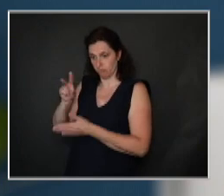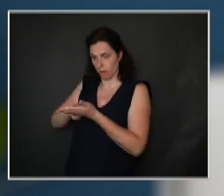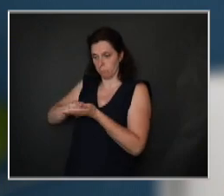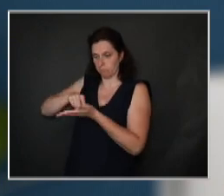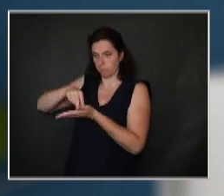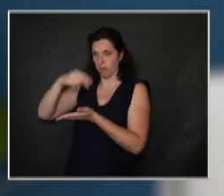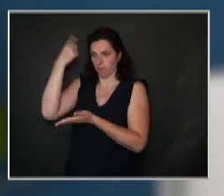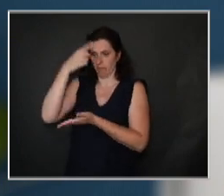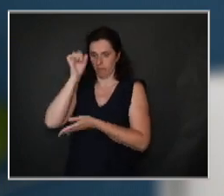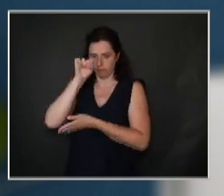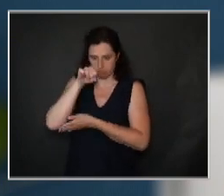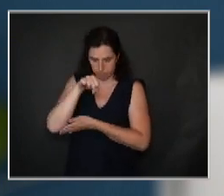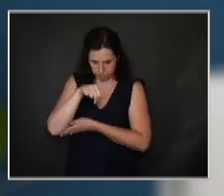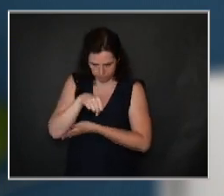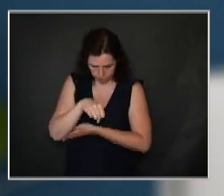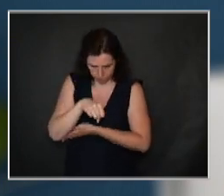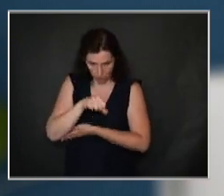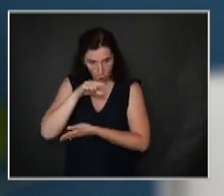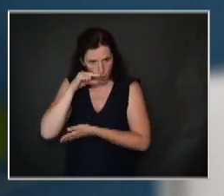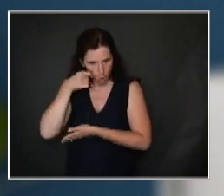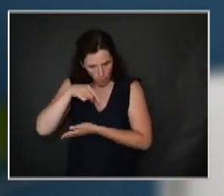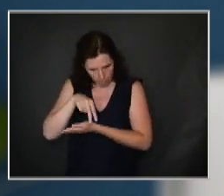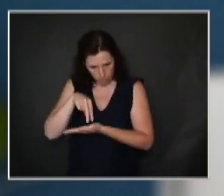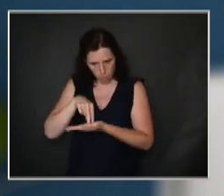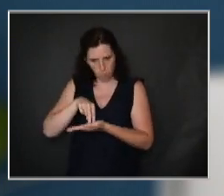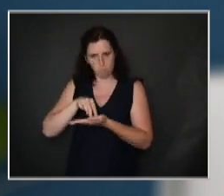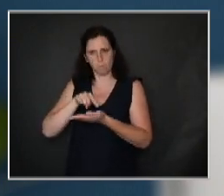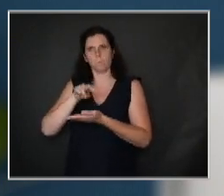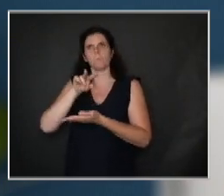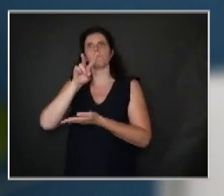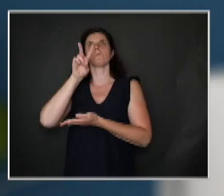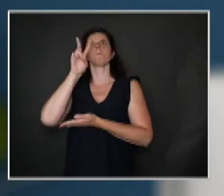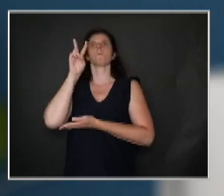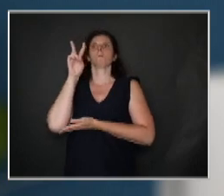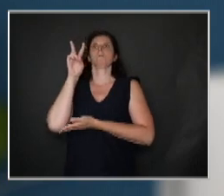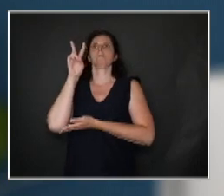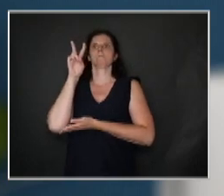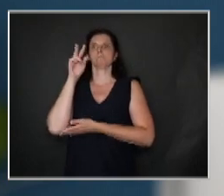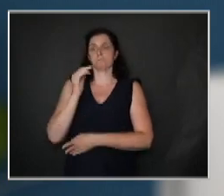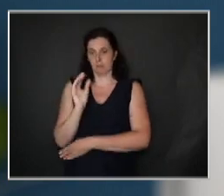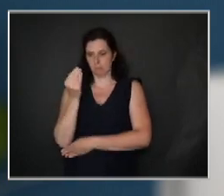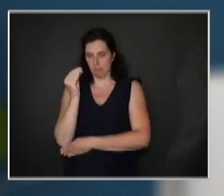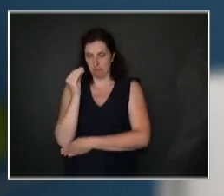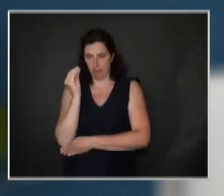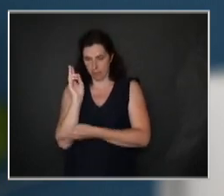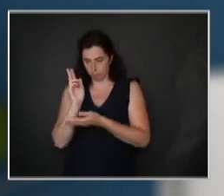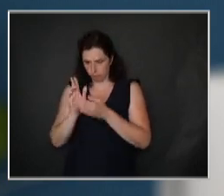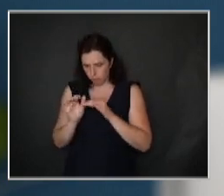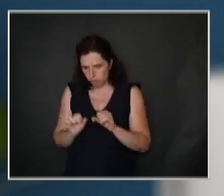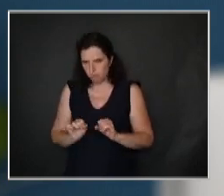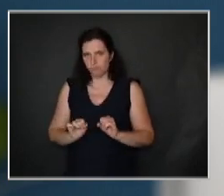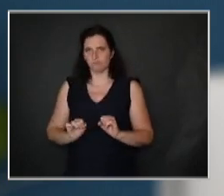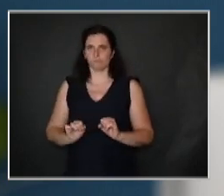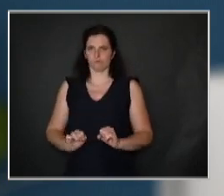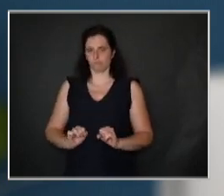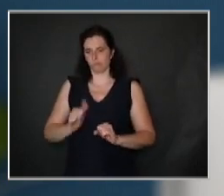terre, alors que l'homme est debout, les yeux vers le ciel. » Le bébé se met debout dans la première